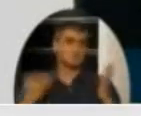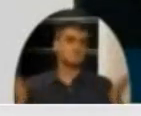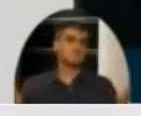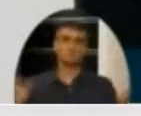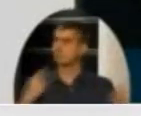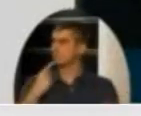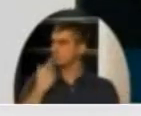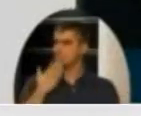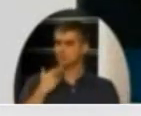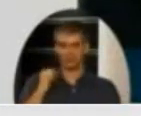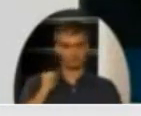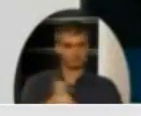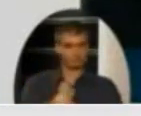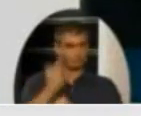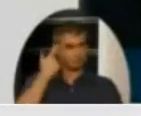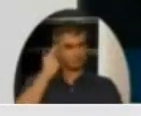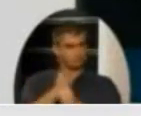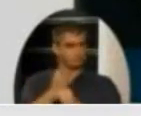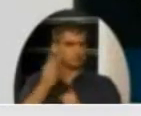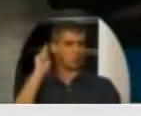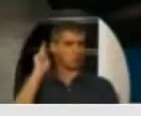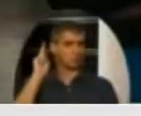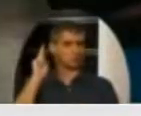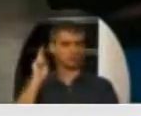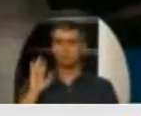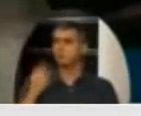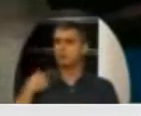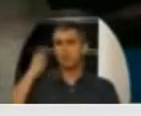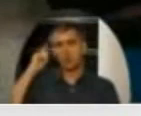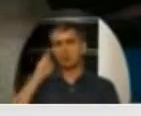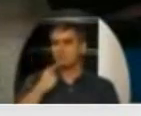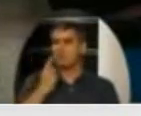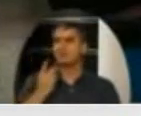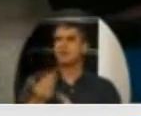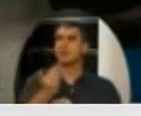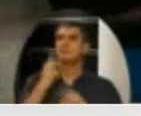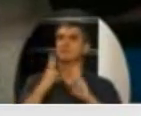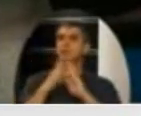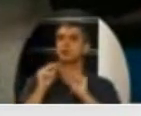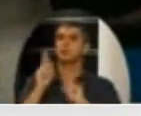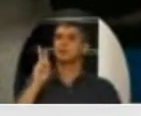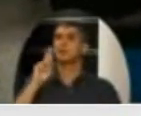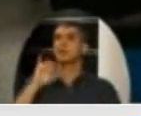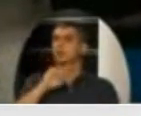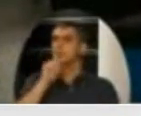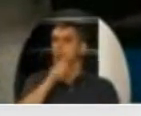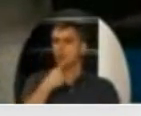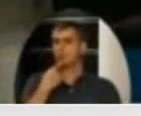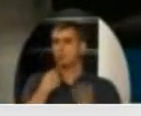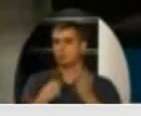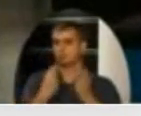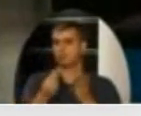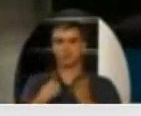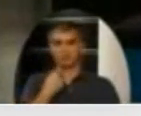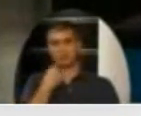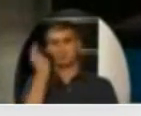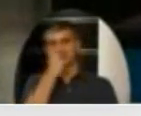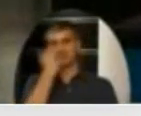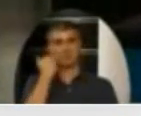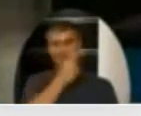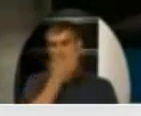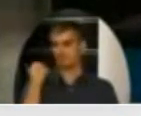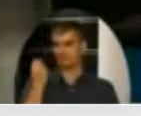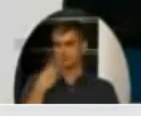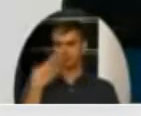אומר, שישראל מקשיחה את העמדות שלה? אז אנחנו עדיין לא יודעים להגיד, בטח לא לפני הפגישה עם קרי, יכול להיות שבכלל הוא רומז, ואנחנו אומרים לקרי, הרי לפני שבועיים